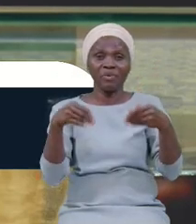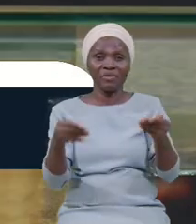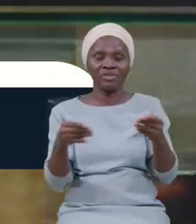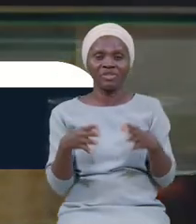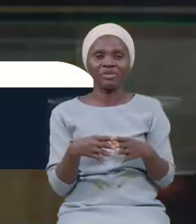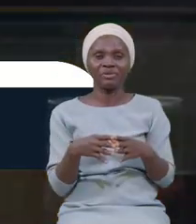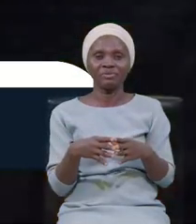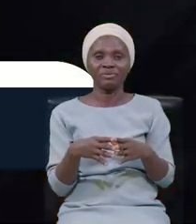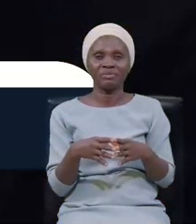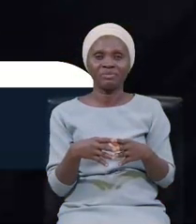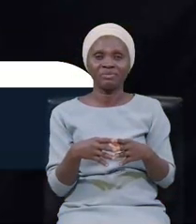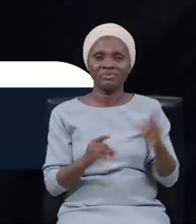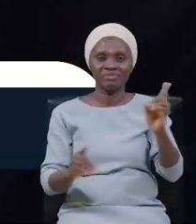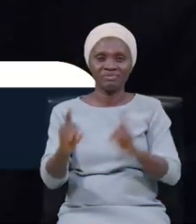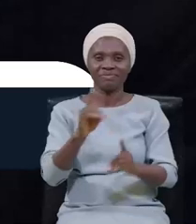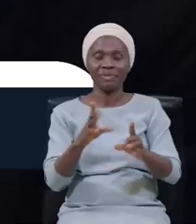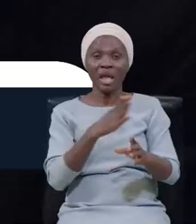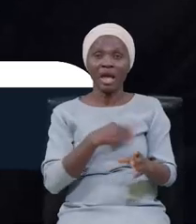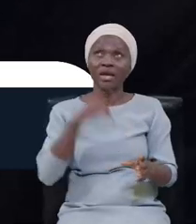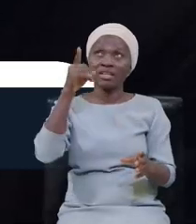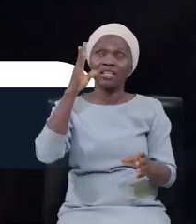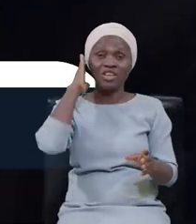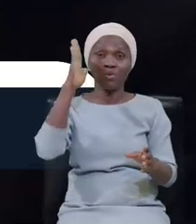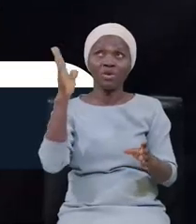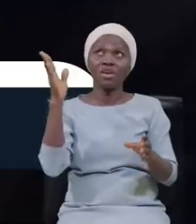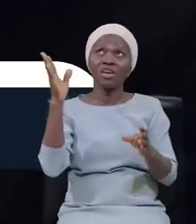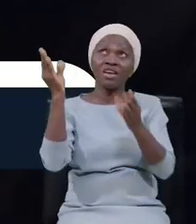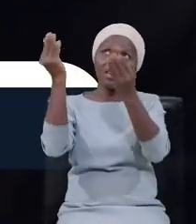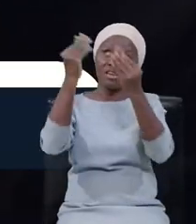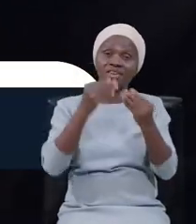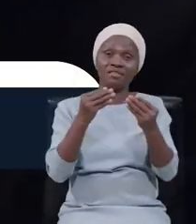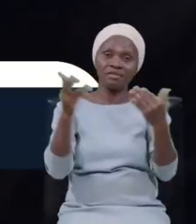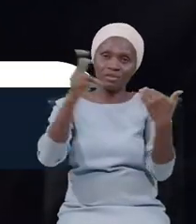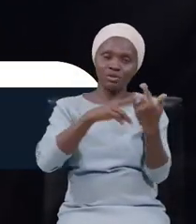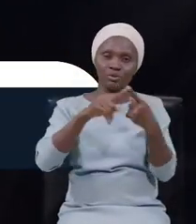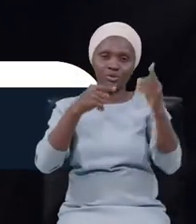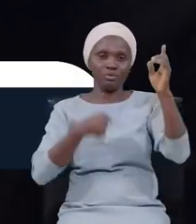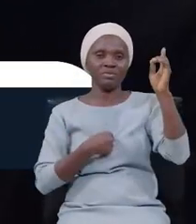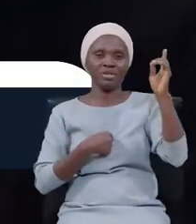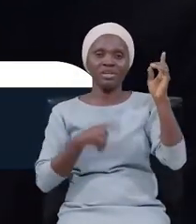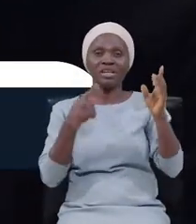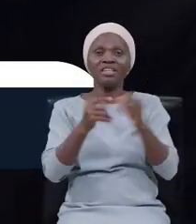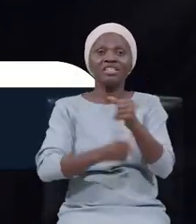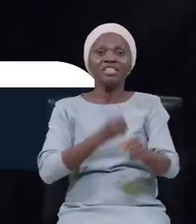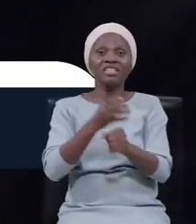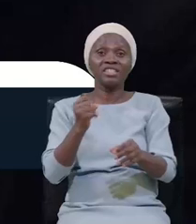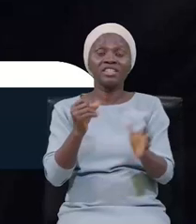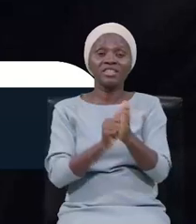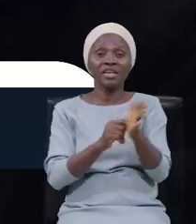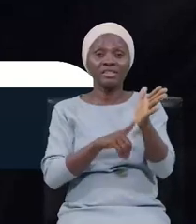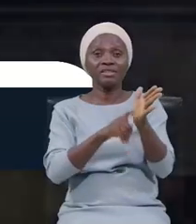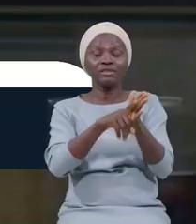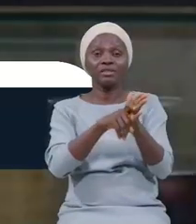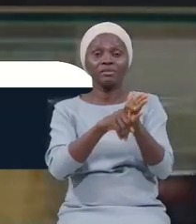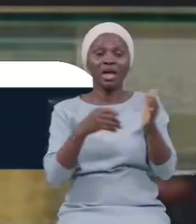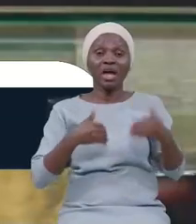Je vous remplacerai, que je le personnalise. Il me remplacera. Les années qu'ont dévoré la sauterelle,